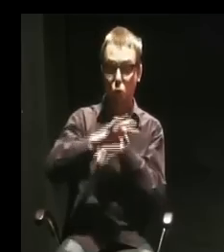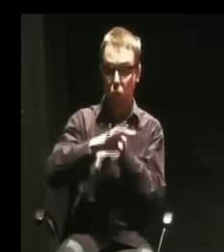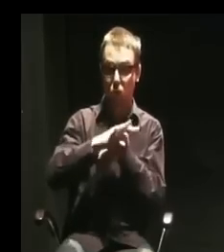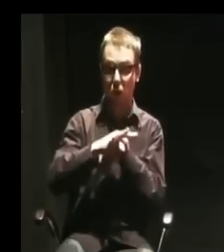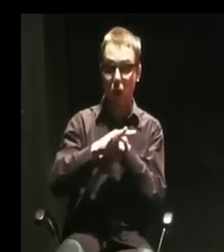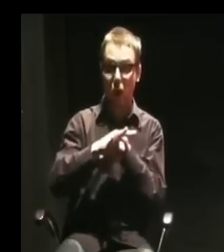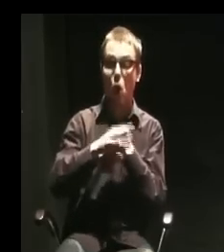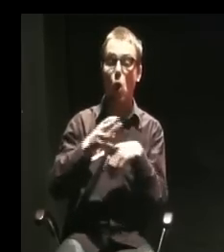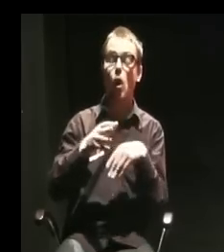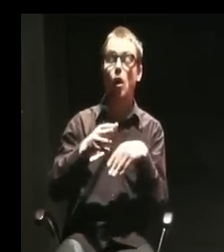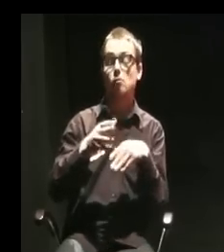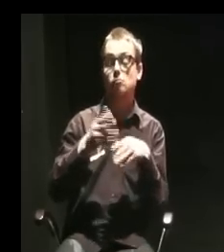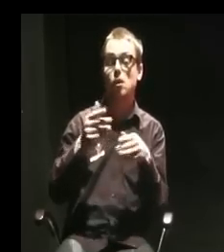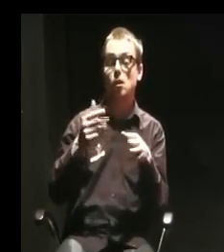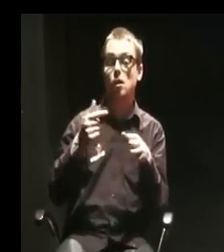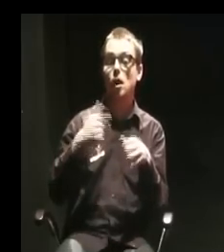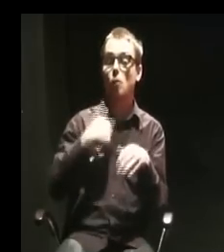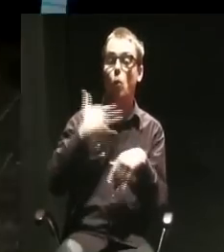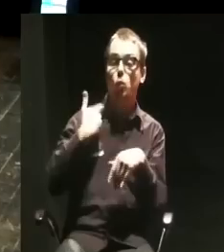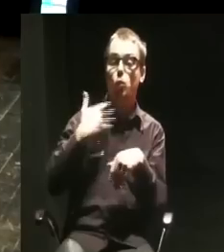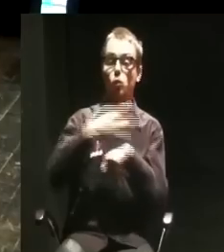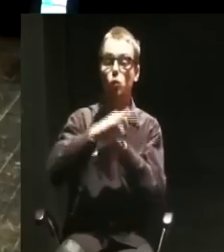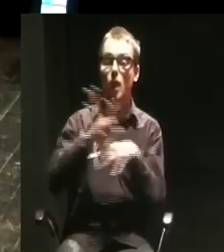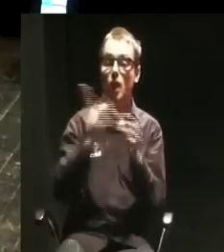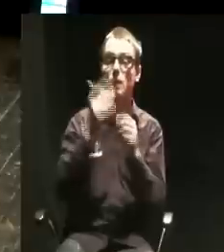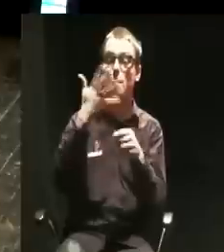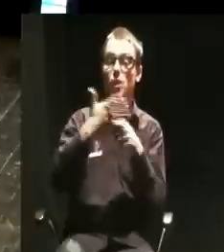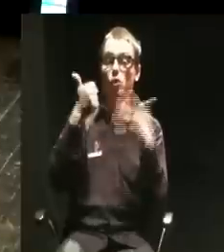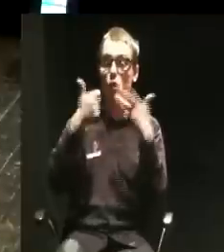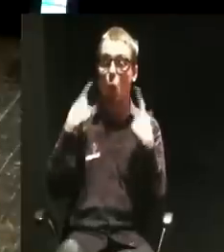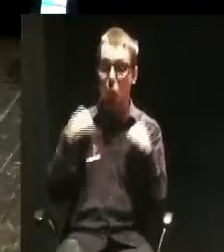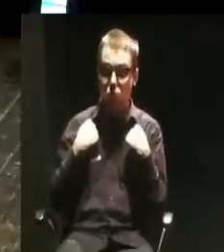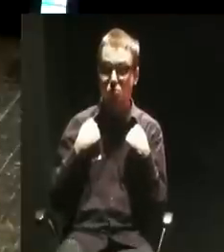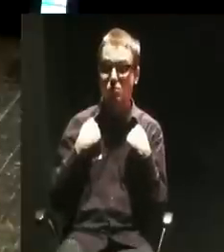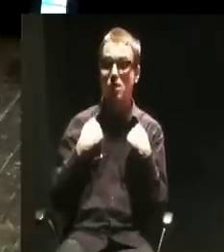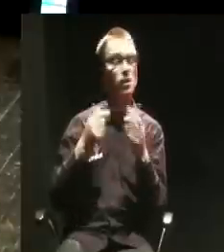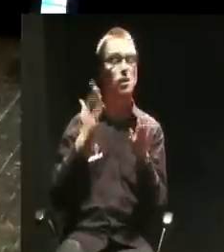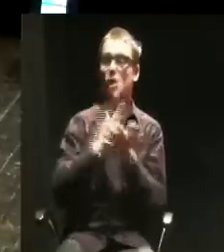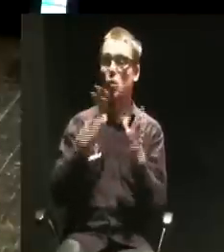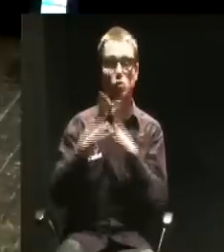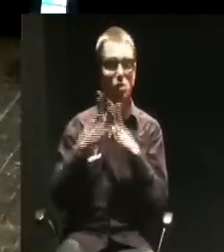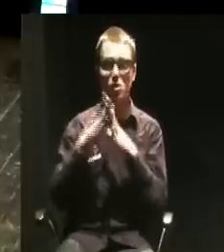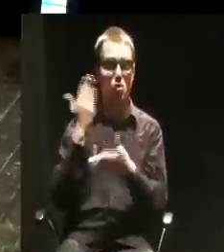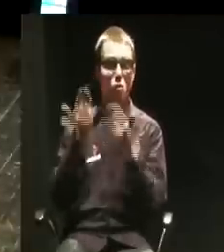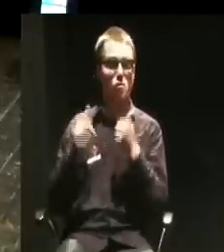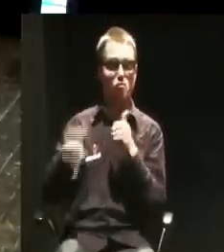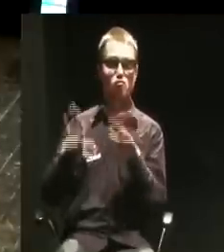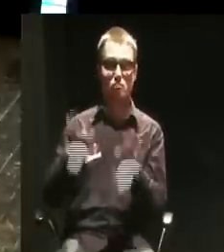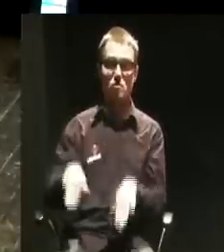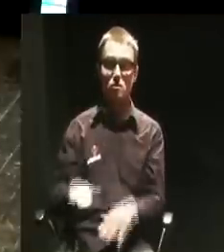została w Lublinie, reszta, tak jak na tym zdjęciu, kupiła bilet do Londynu i niestety